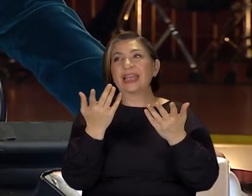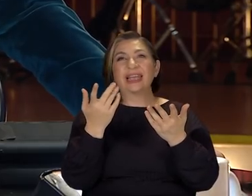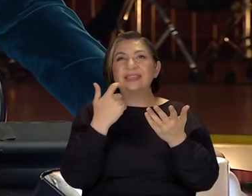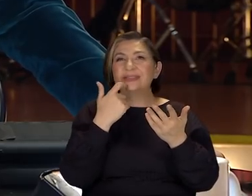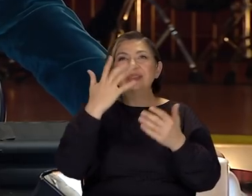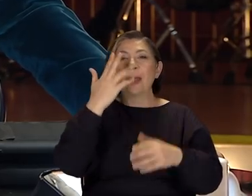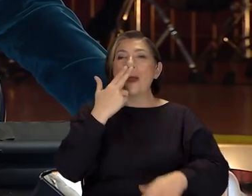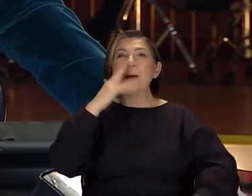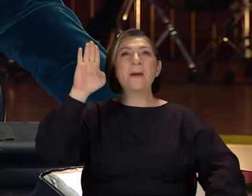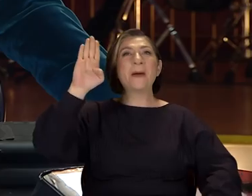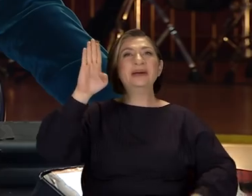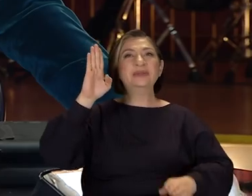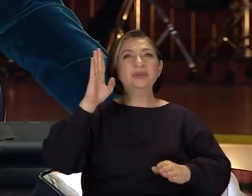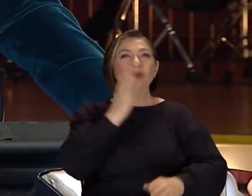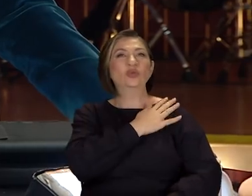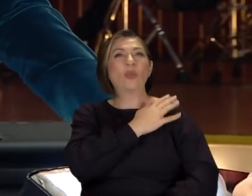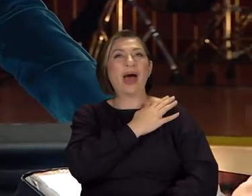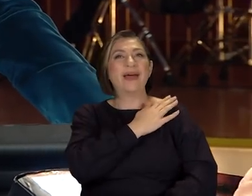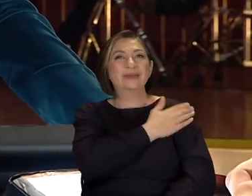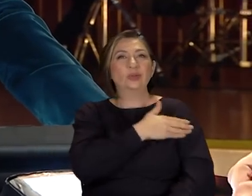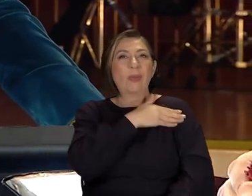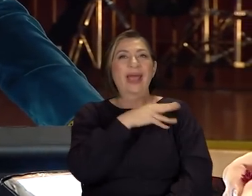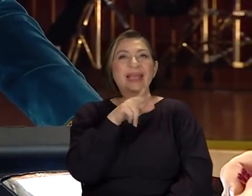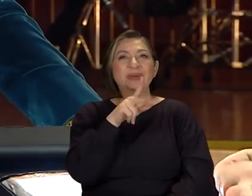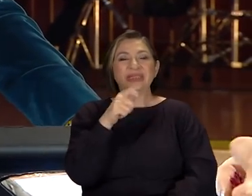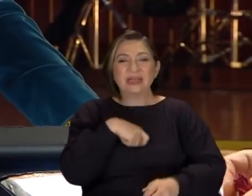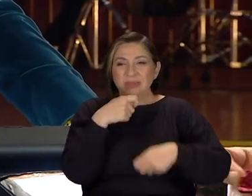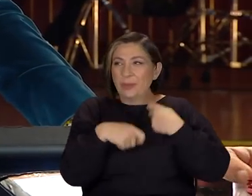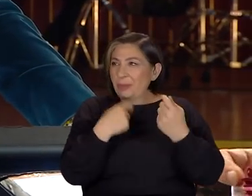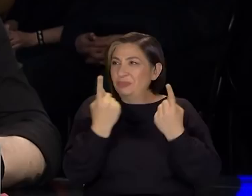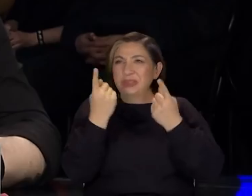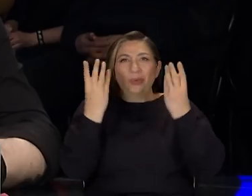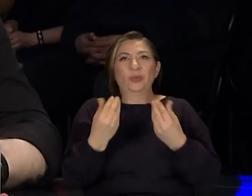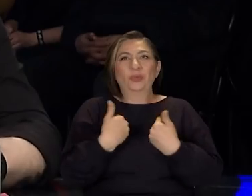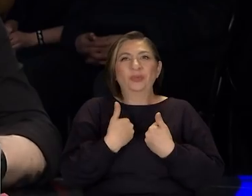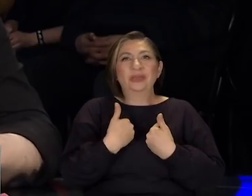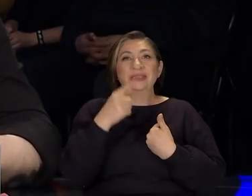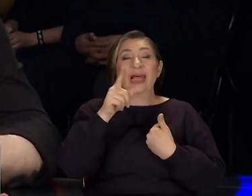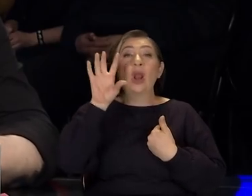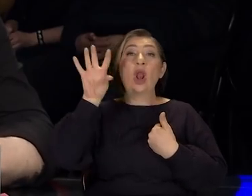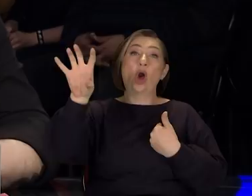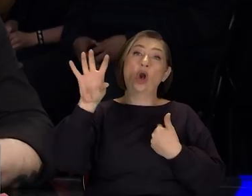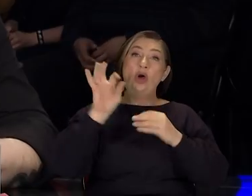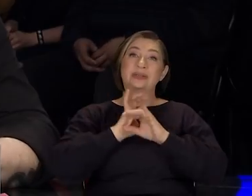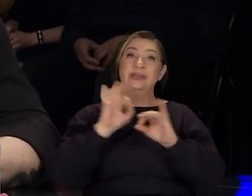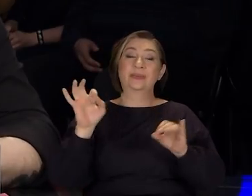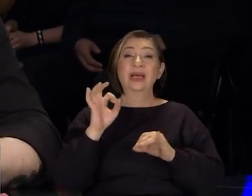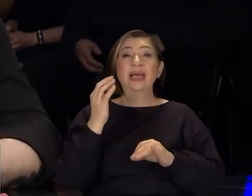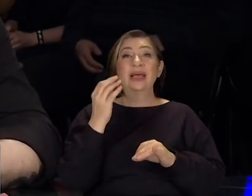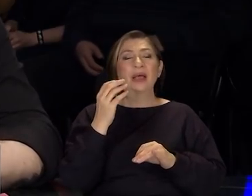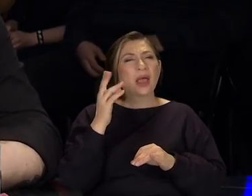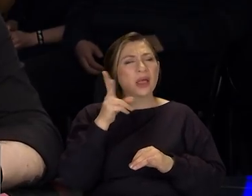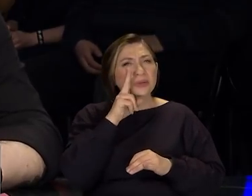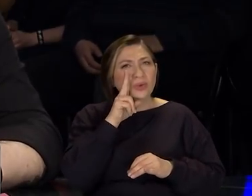geçkin Nazi subayıyla böyle bir saçma sapan bir şeyin arasında kaldım. Benim mesela de, sen logosun. Yani en sen... son